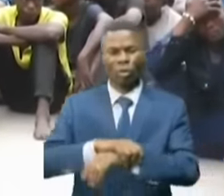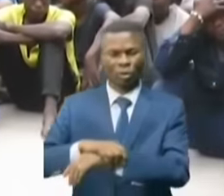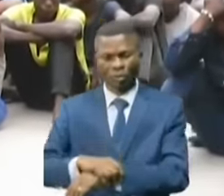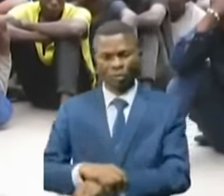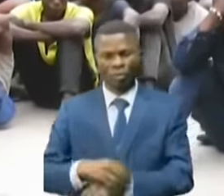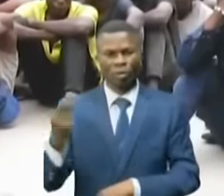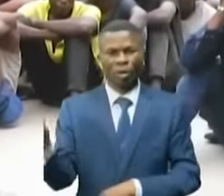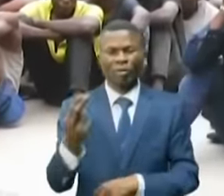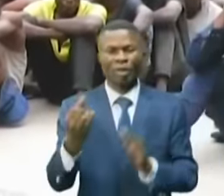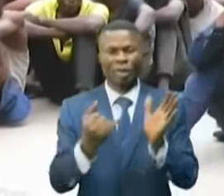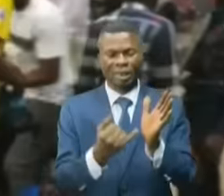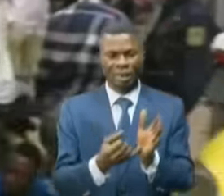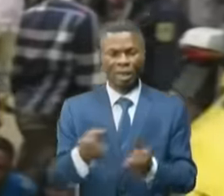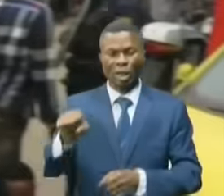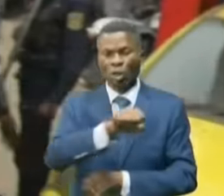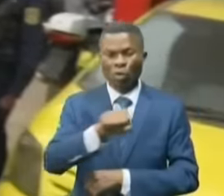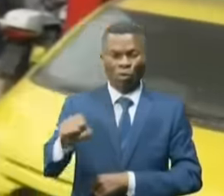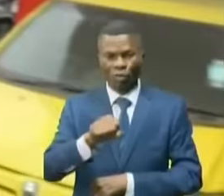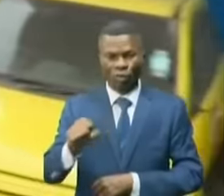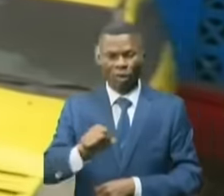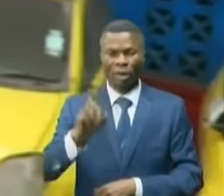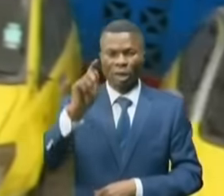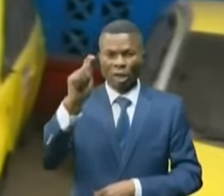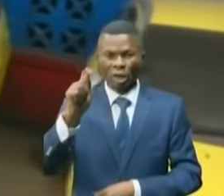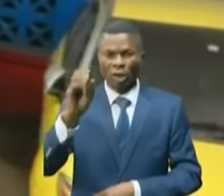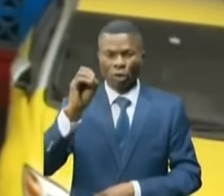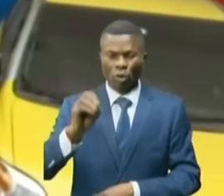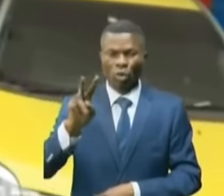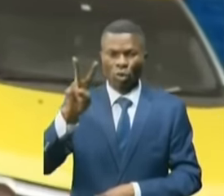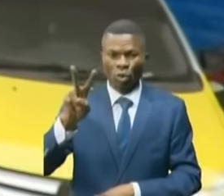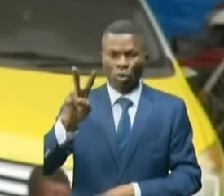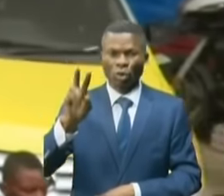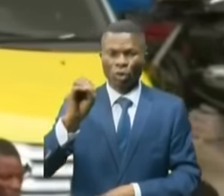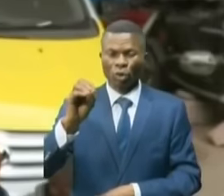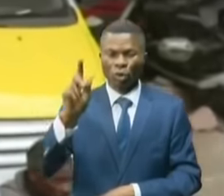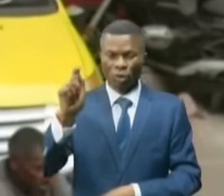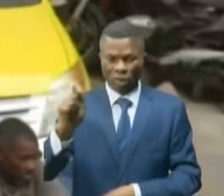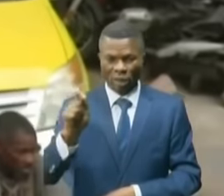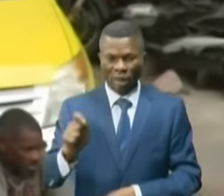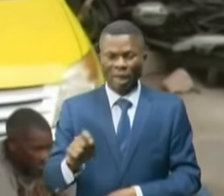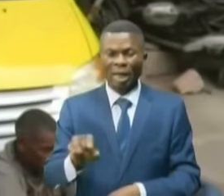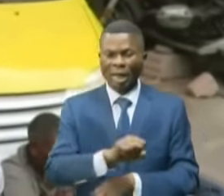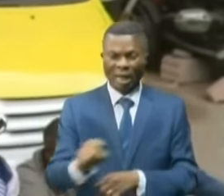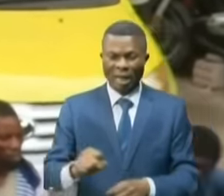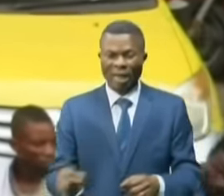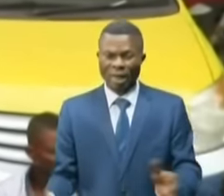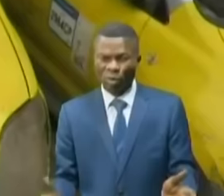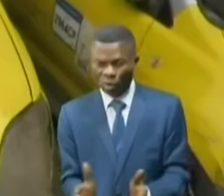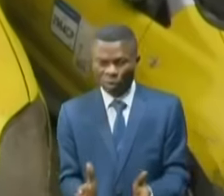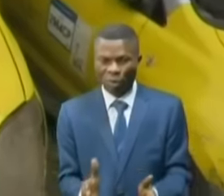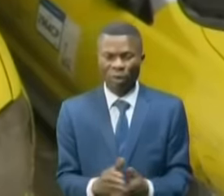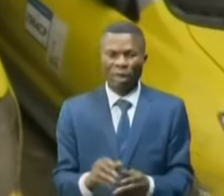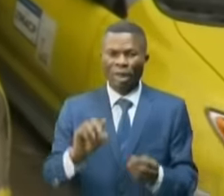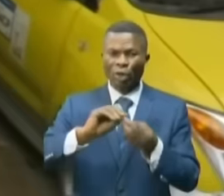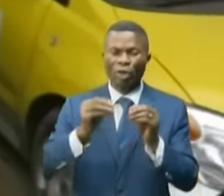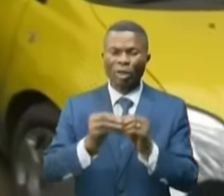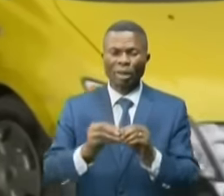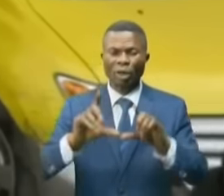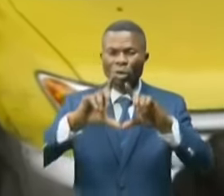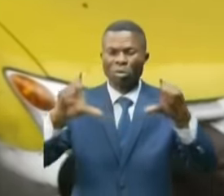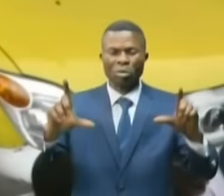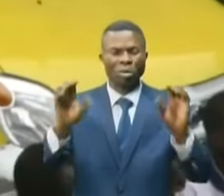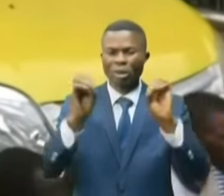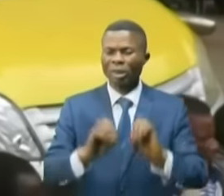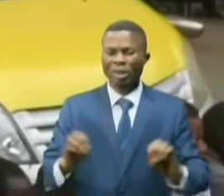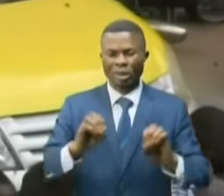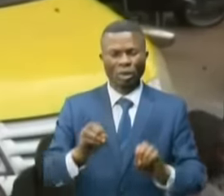26 voitures de marque Toyota IST, communément appelées Ketch. Leurs plaques d'immatriculation ne sont pas conformes, indique la